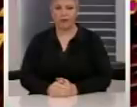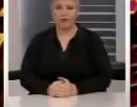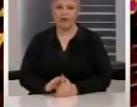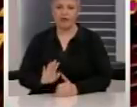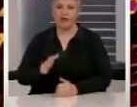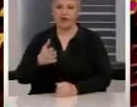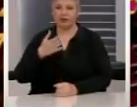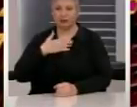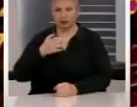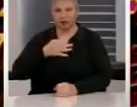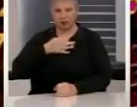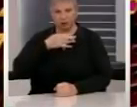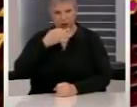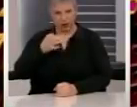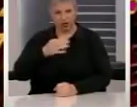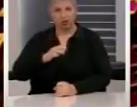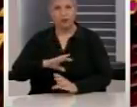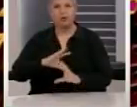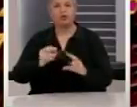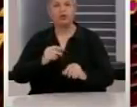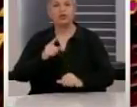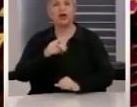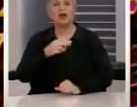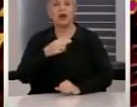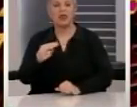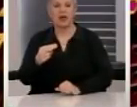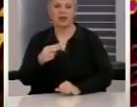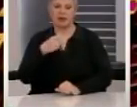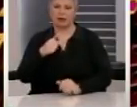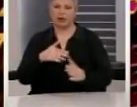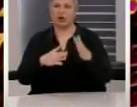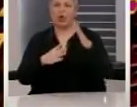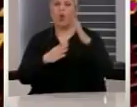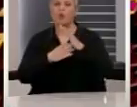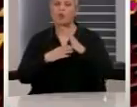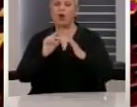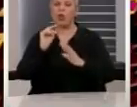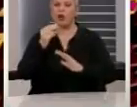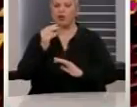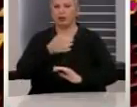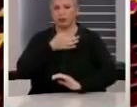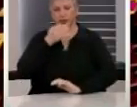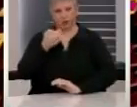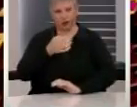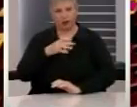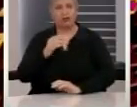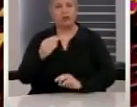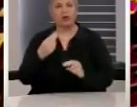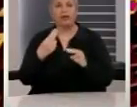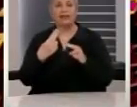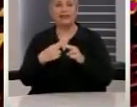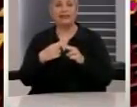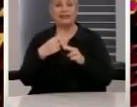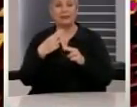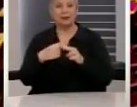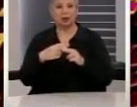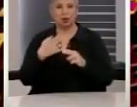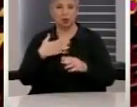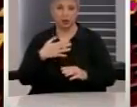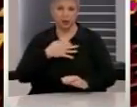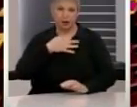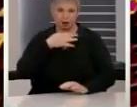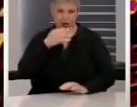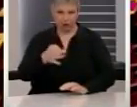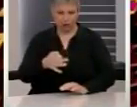Παρόντος σας να αναφερθώ σε ένα ζήτημα που το θεωρώ πάρα πολύ σημαντικό και είναι πάρα πολύ σημαντικό και δεν πρέπει